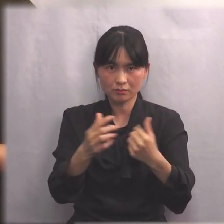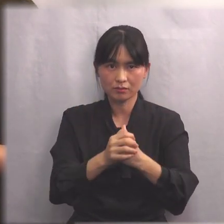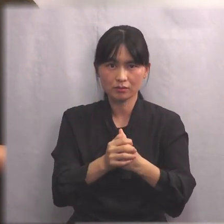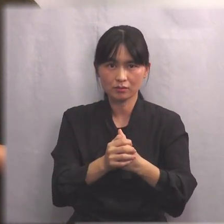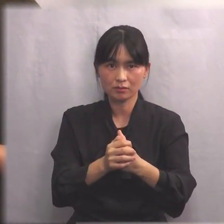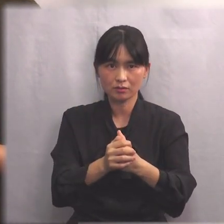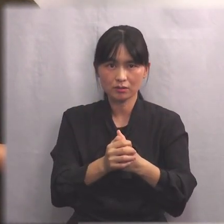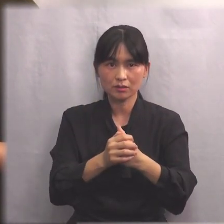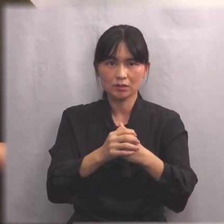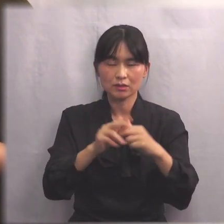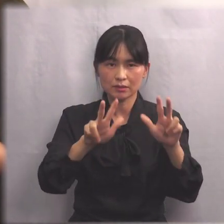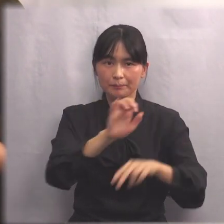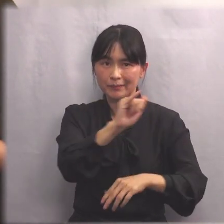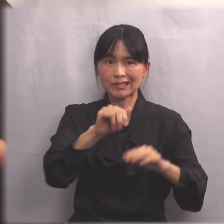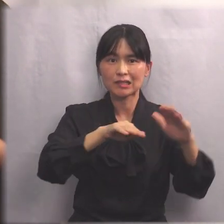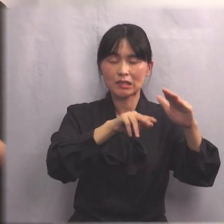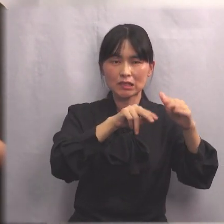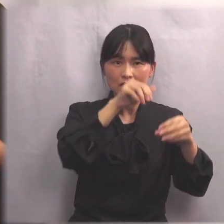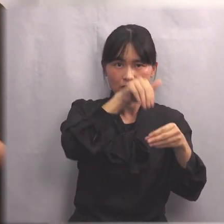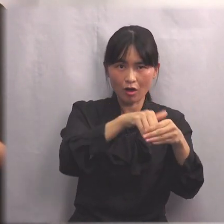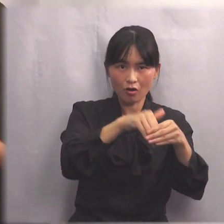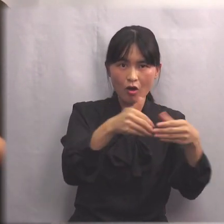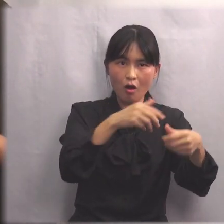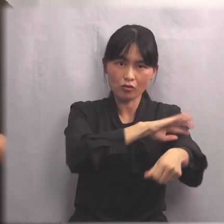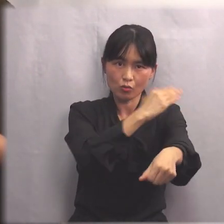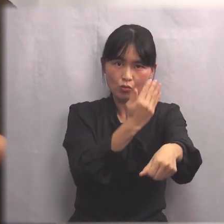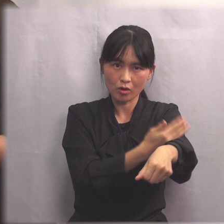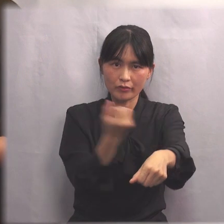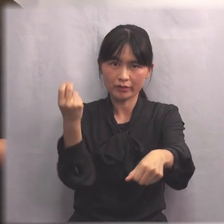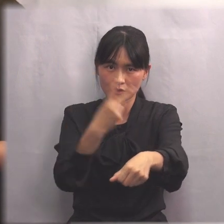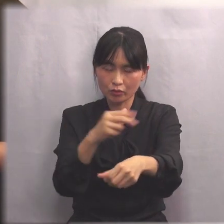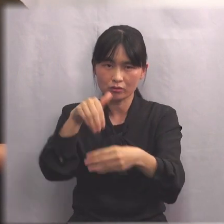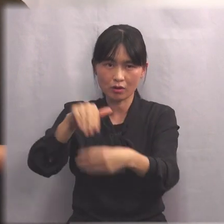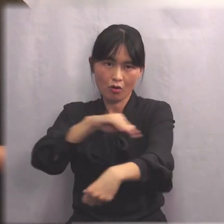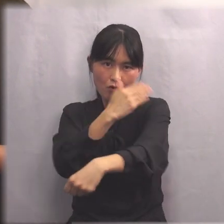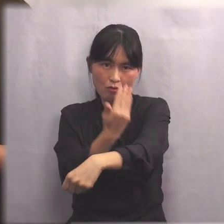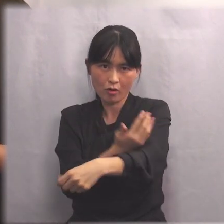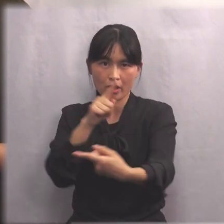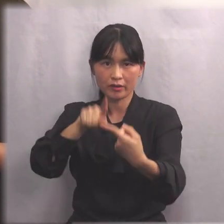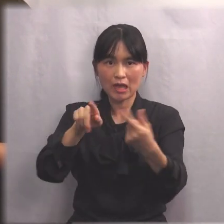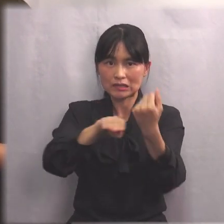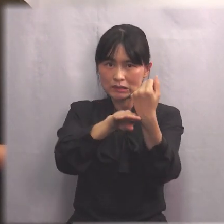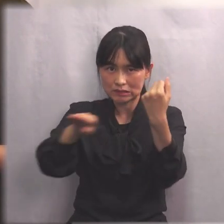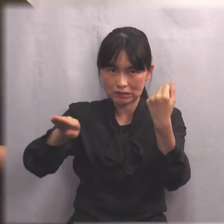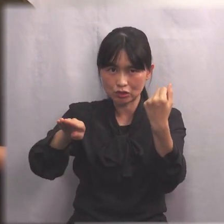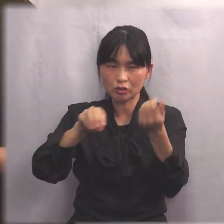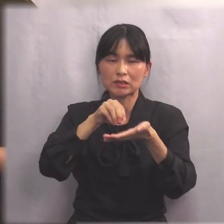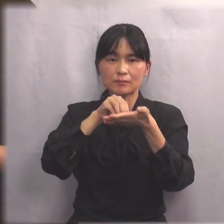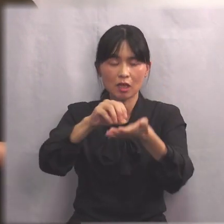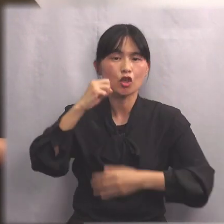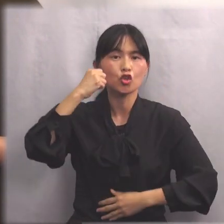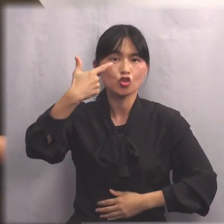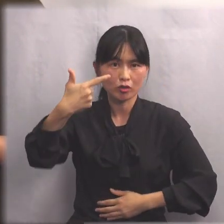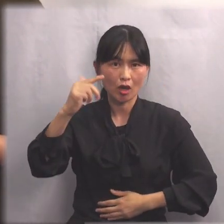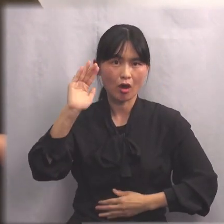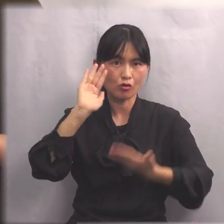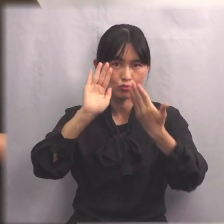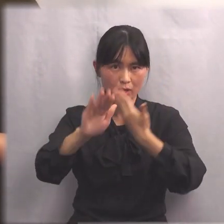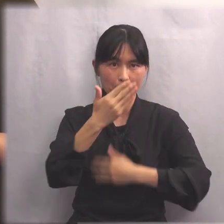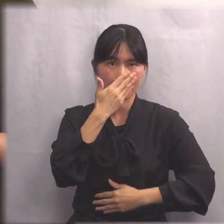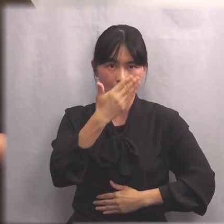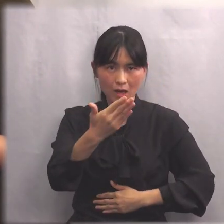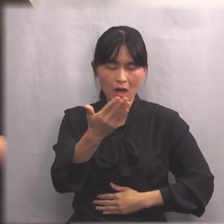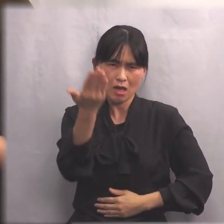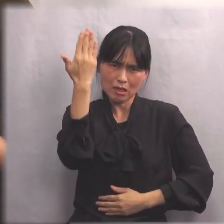것과 마찬가지로 지금 당의 피선거권과 선거권의 부여 기준을 입당한 지 6개월이 지난 당원으로 지금